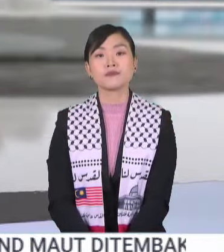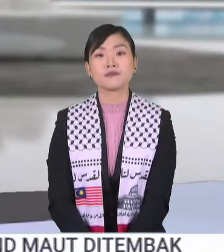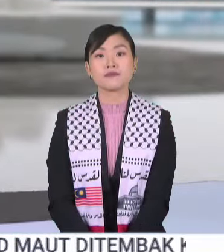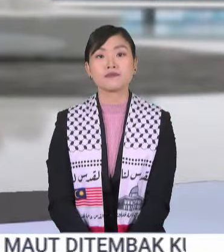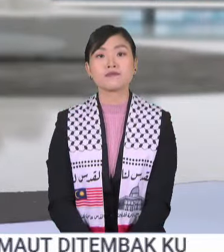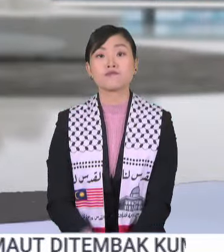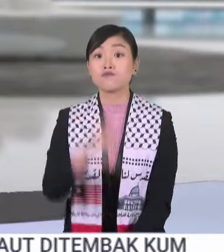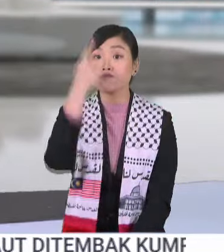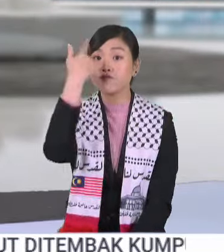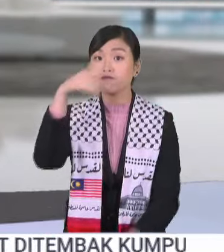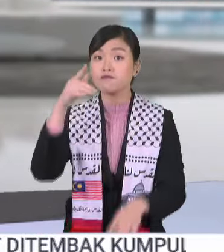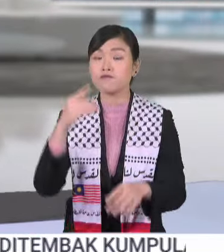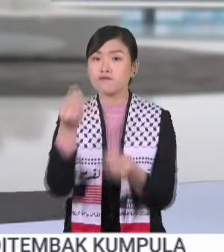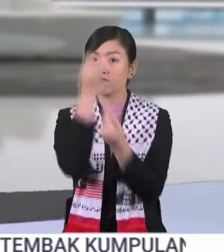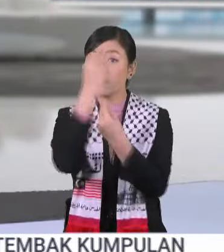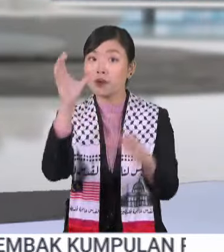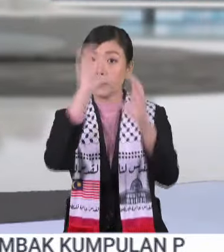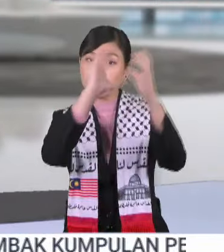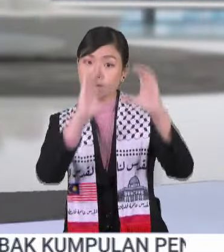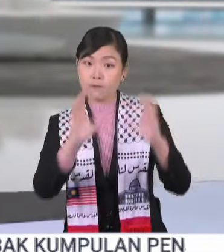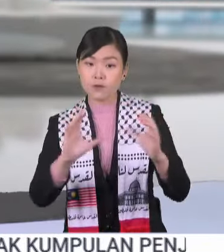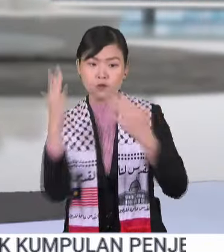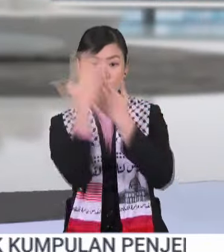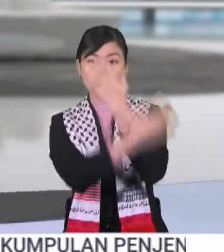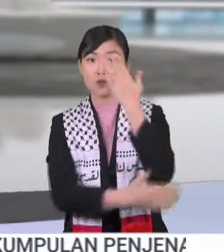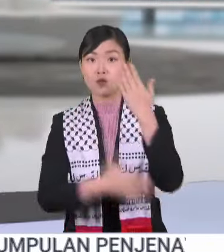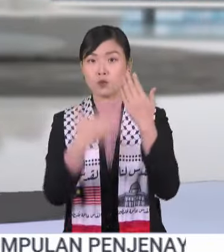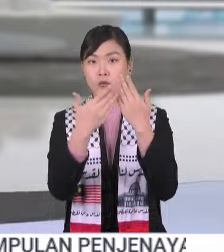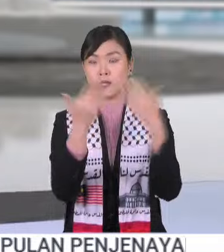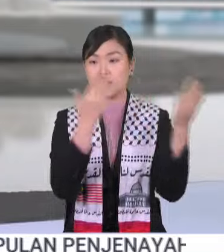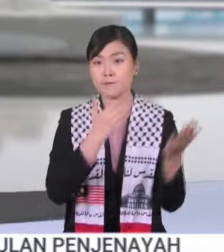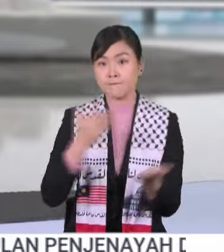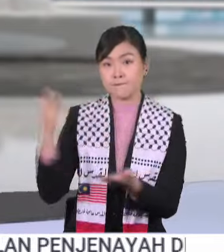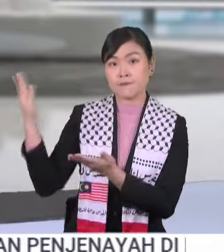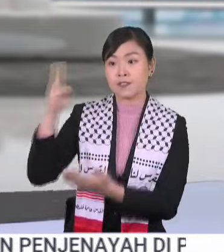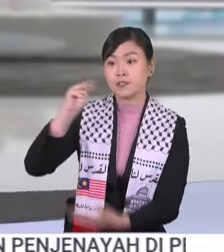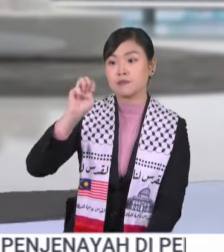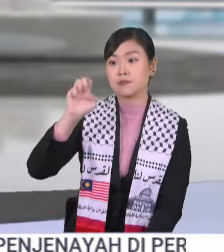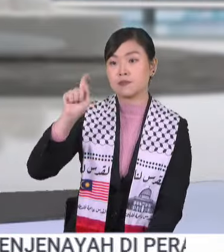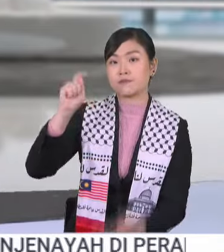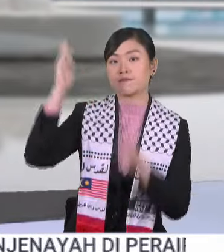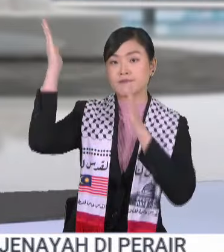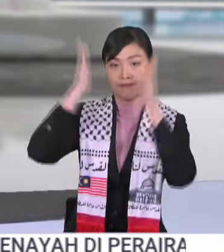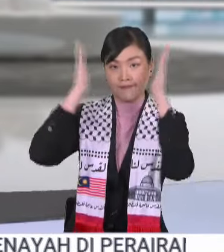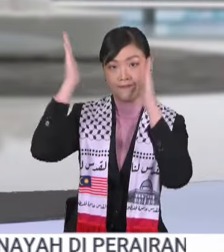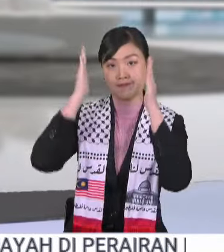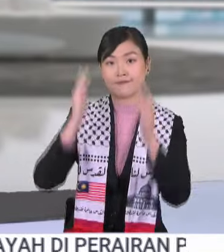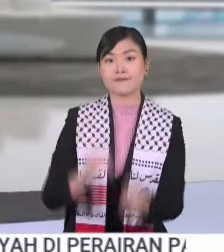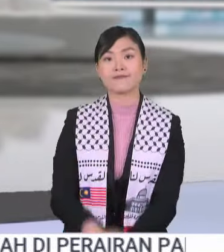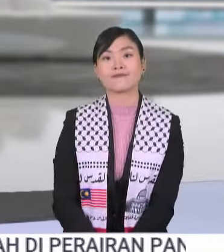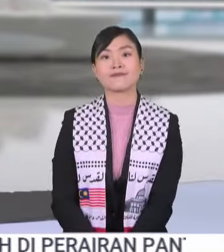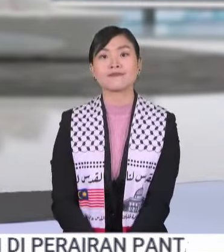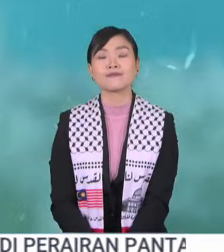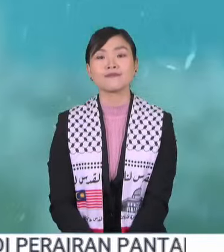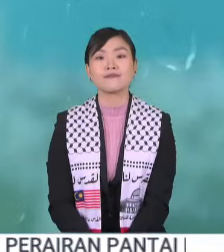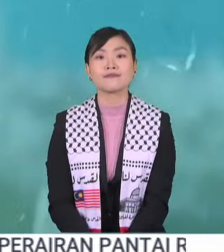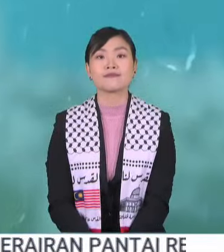www.padu.gov.m untuk perkembangan cuaca seluruh negara kita ke Malaysia bersama pegawainya Nor shazlinda Mohamad